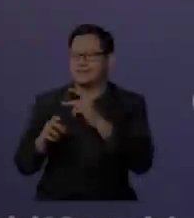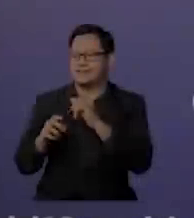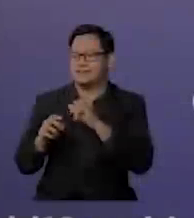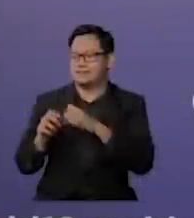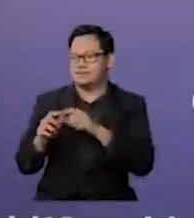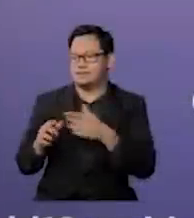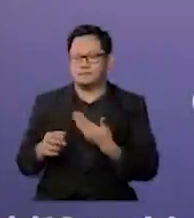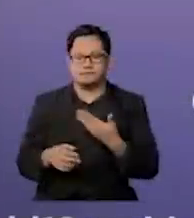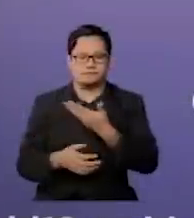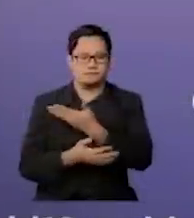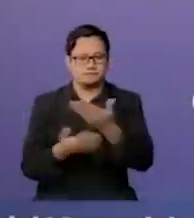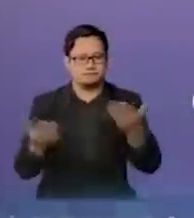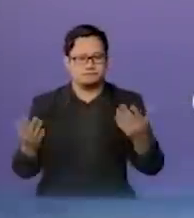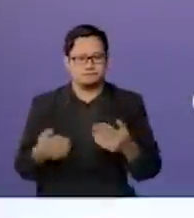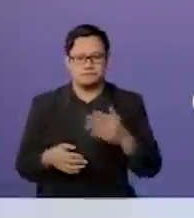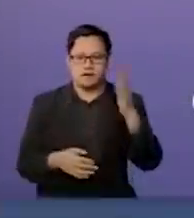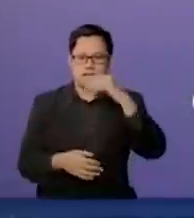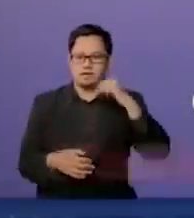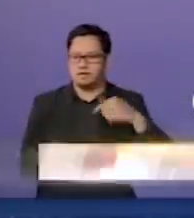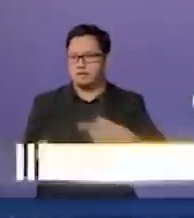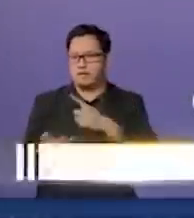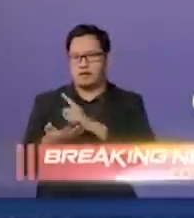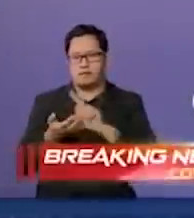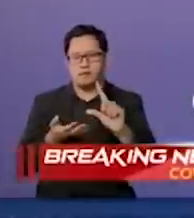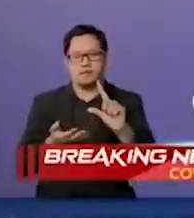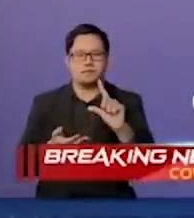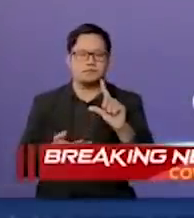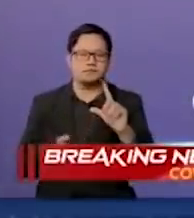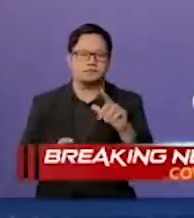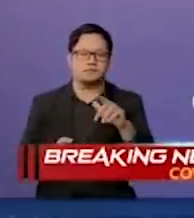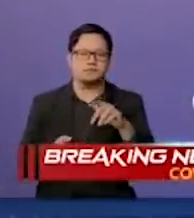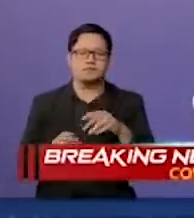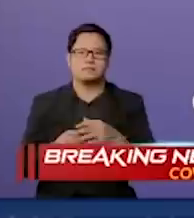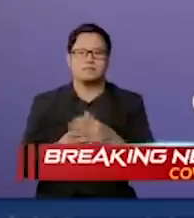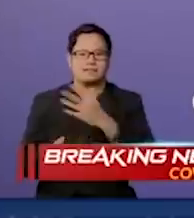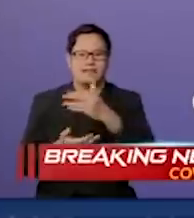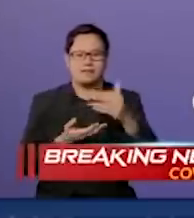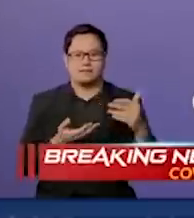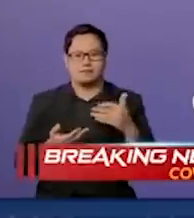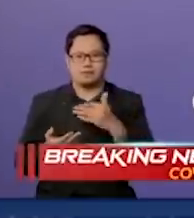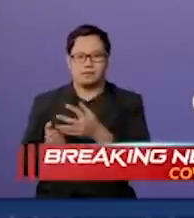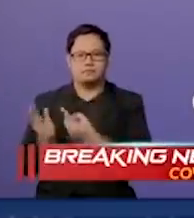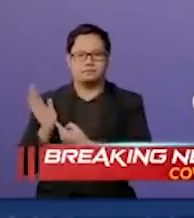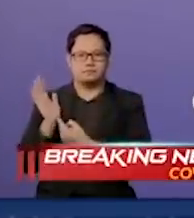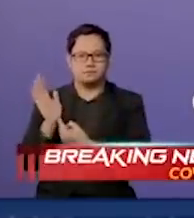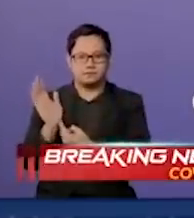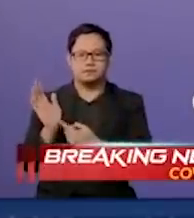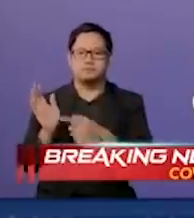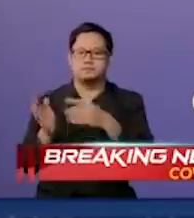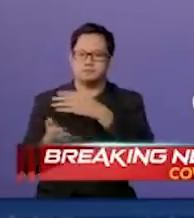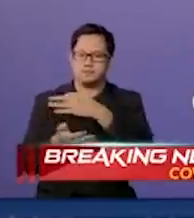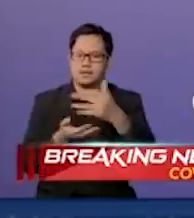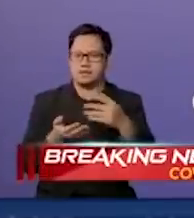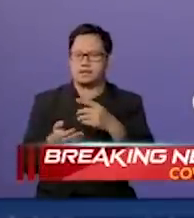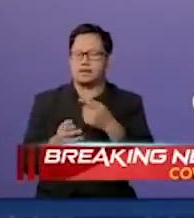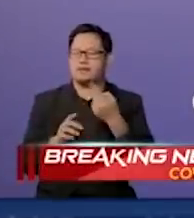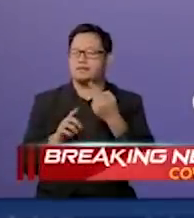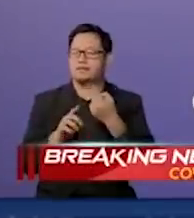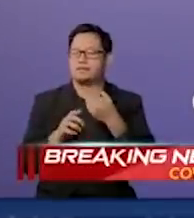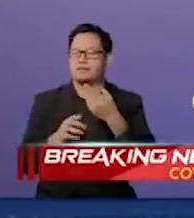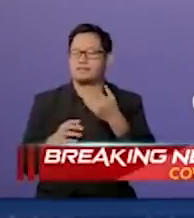saudara hari ini kami akan melaporkan kembali Kinect Jakarta di bidang kesehatan yang kita himpun dari